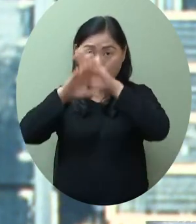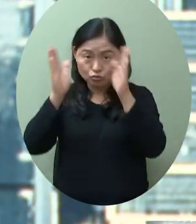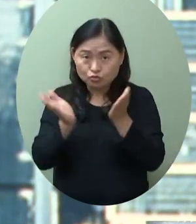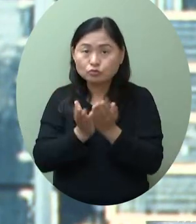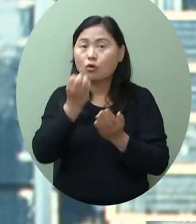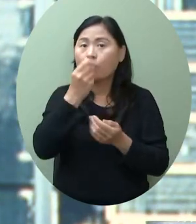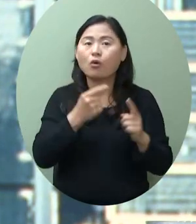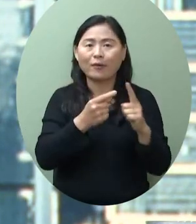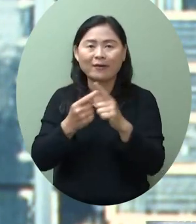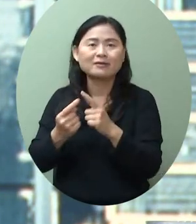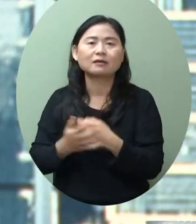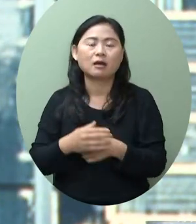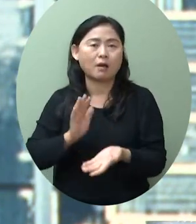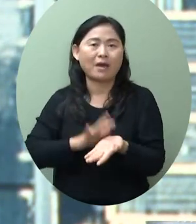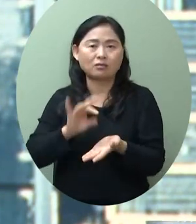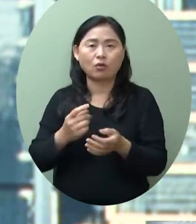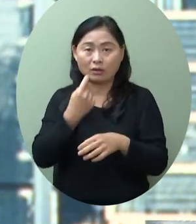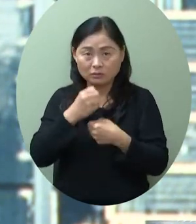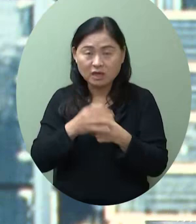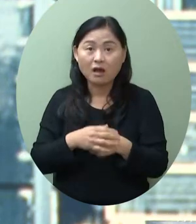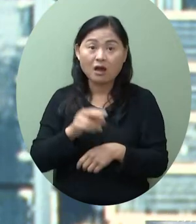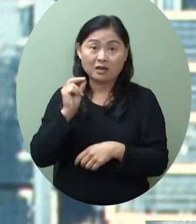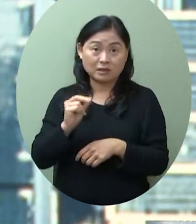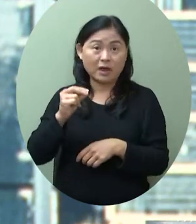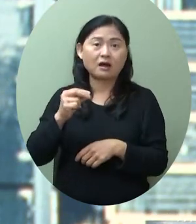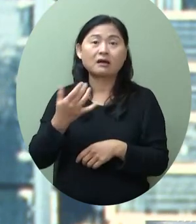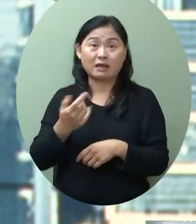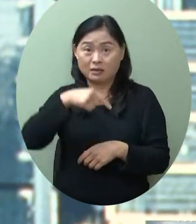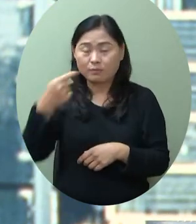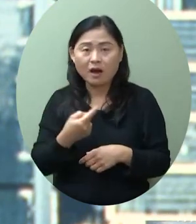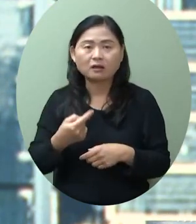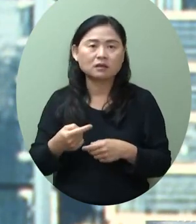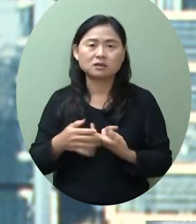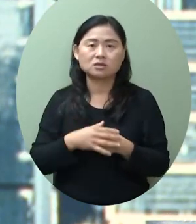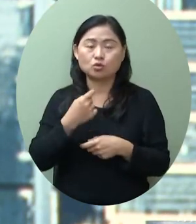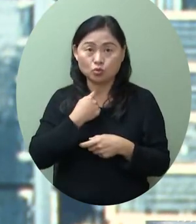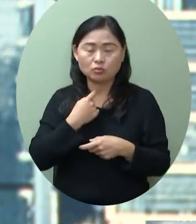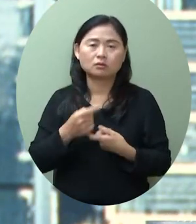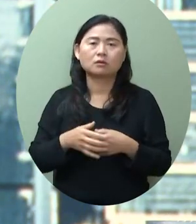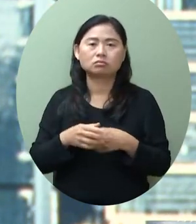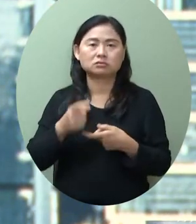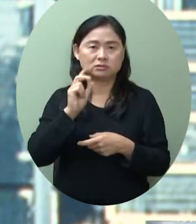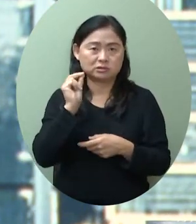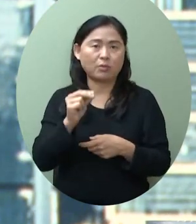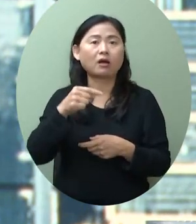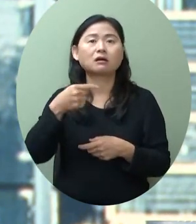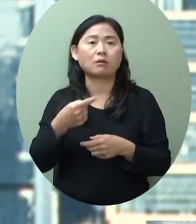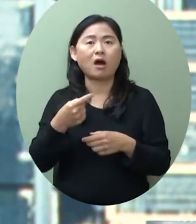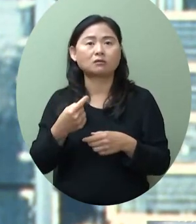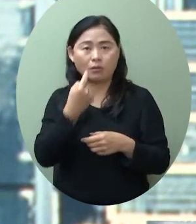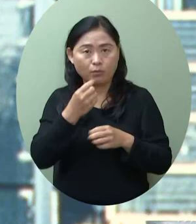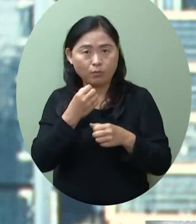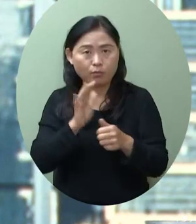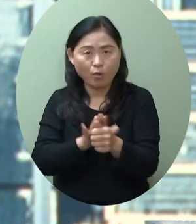病毒檢測。咁如果全港市民700幾萬咧，就要做700幾萬嘅檢測。 而且以國內嘅經驗